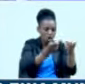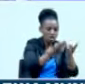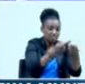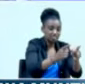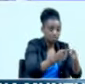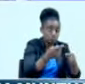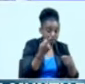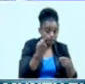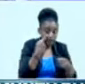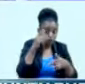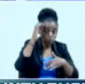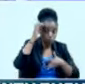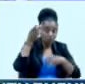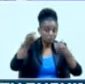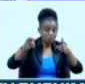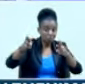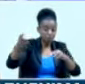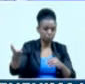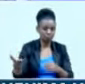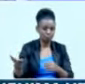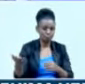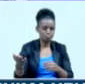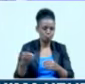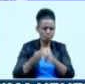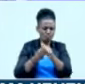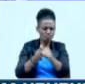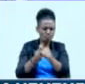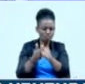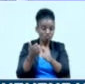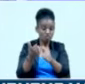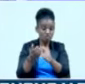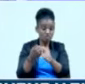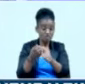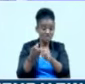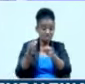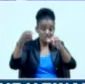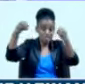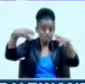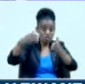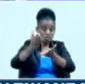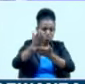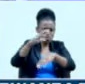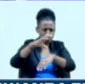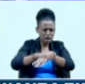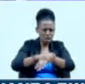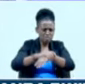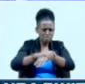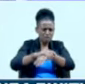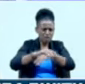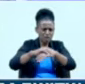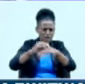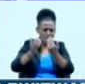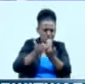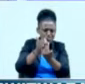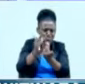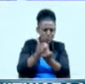hatandukanye twagiye tubona uburwayi tugomba gukurikiranira hafi kugira ngo aho bagaragayeho ubwandu tubavure